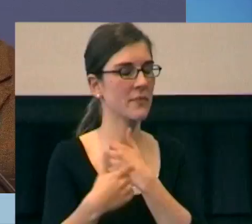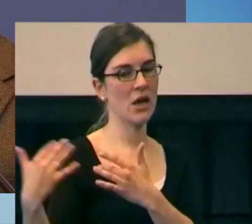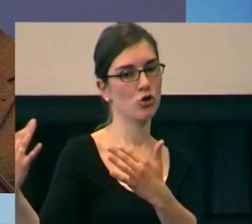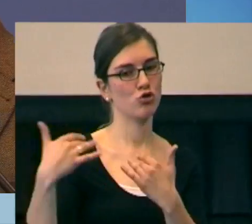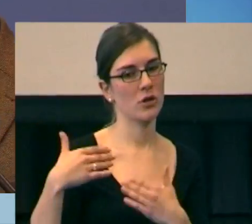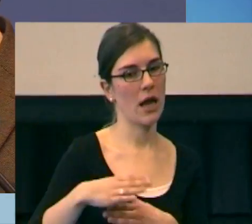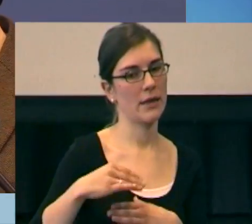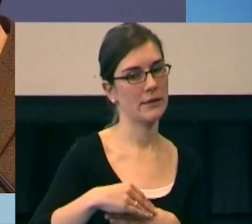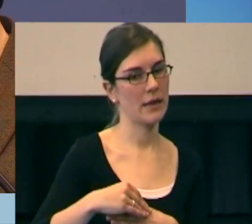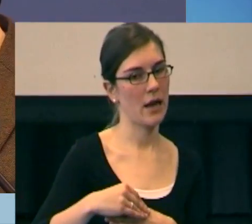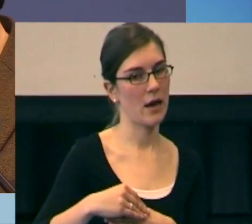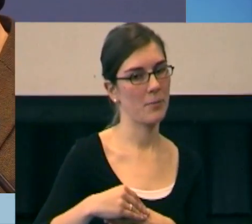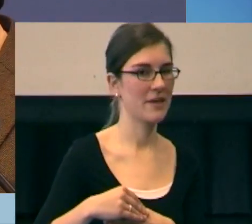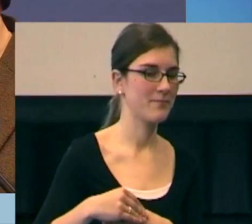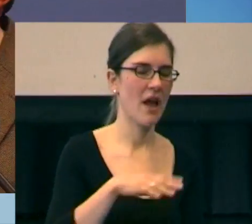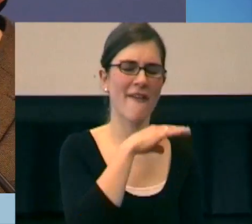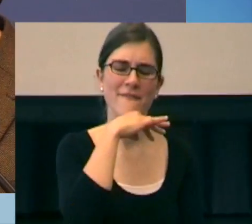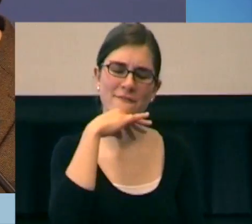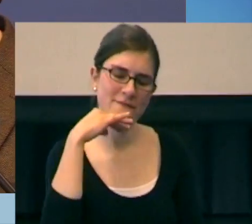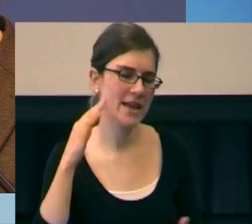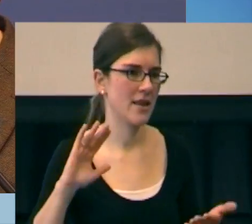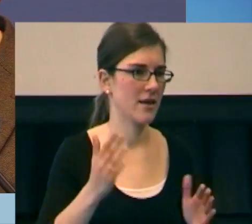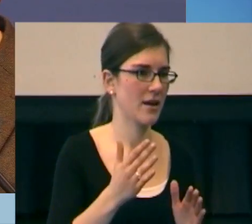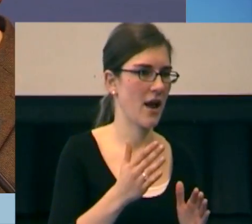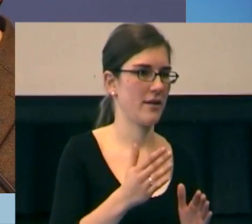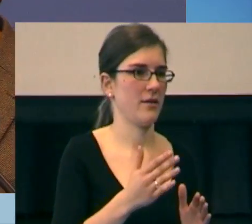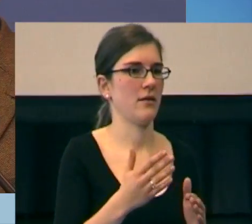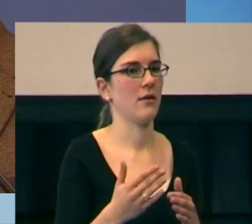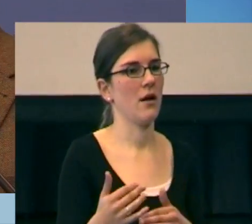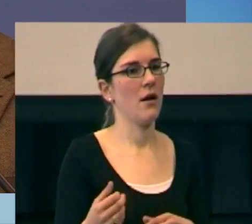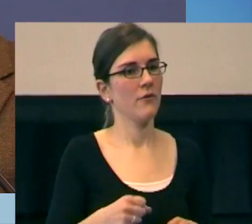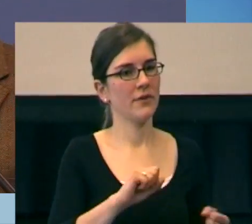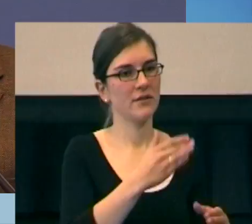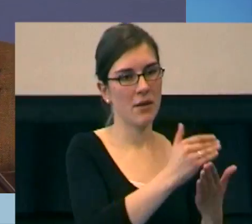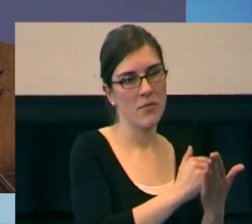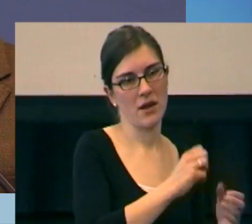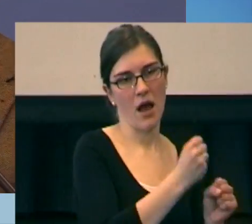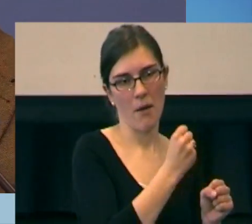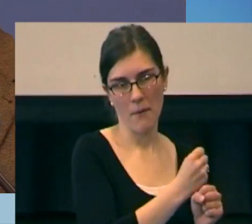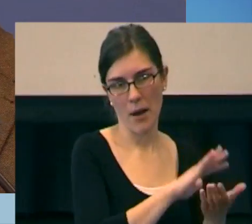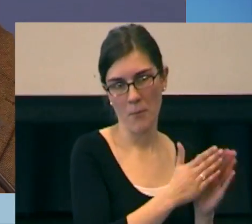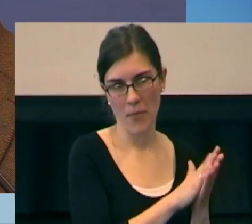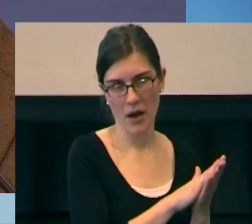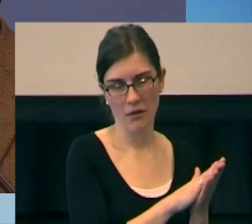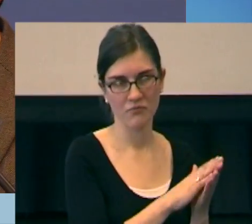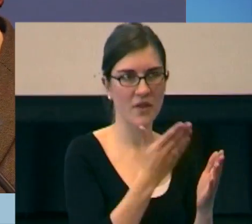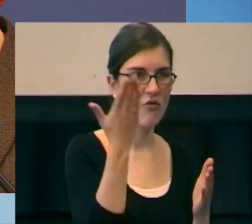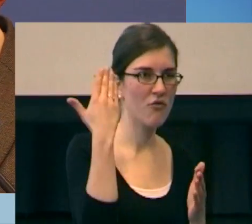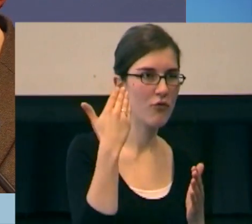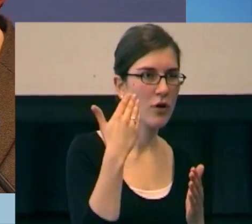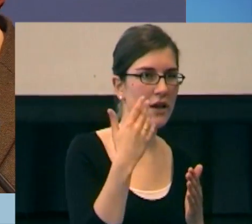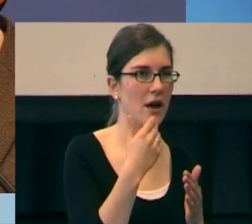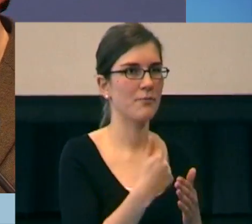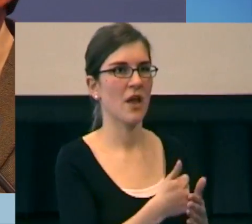muss die Strahlendosis in vielen kleinen Portionen abgeben. Früher hat man Strahlendosis von etwa 56 bis